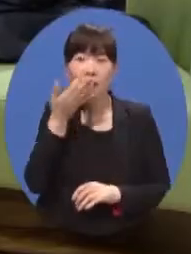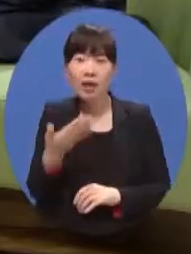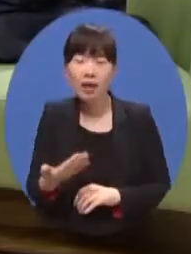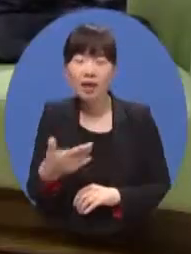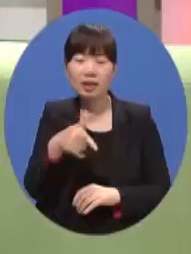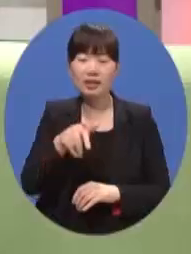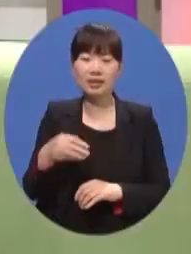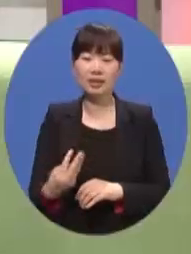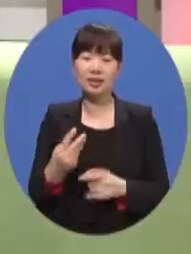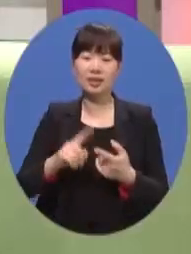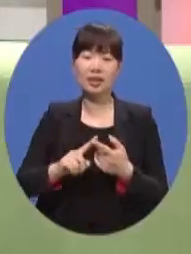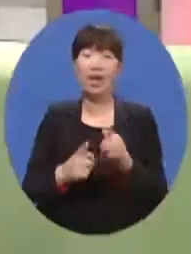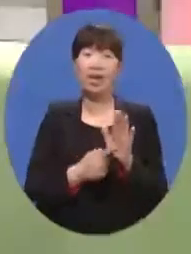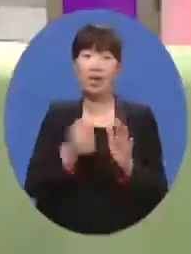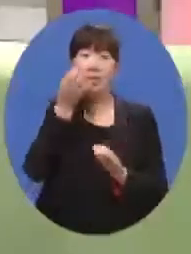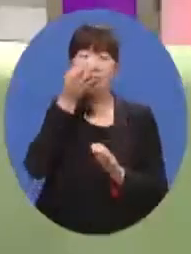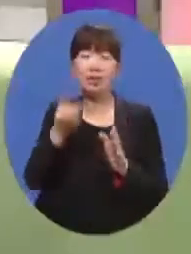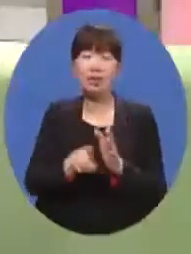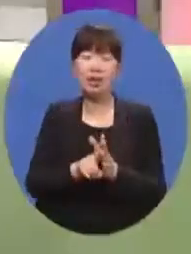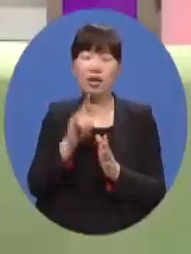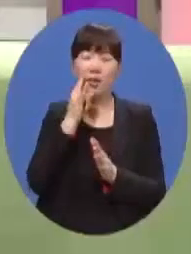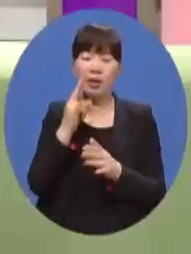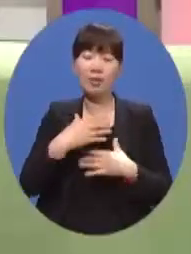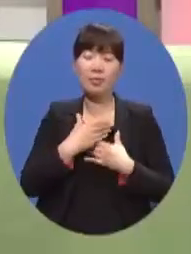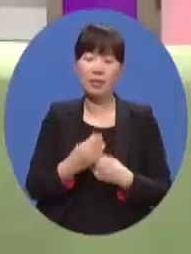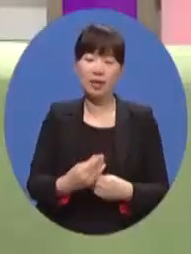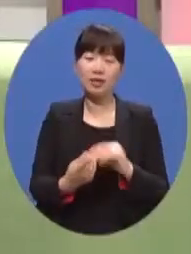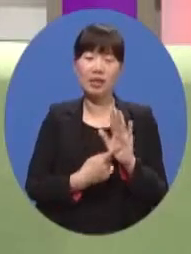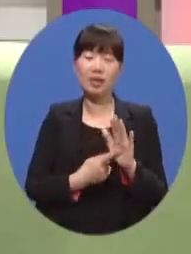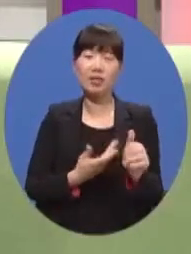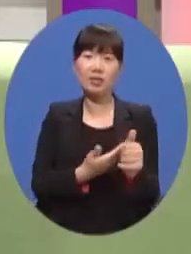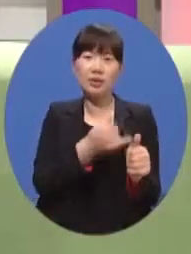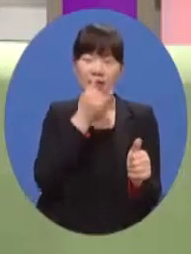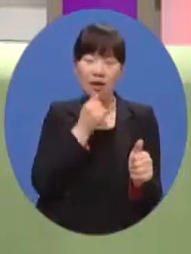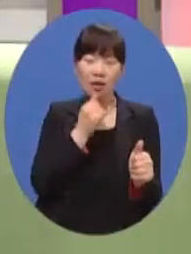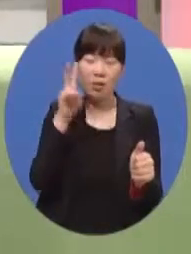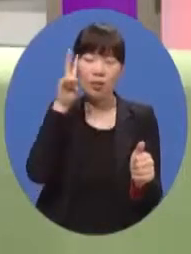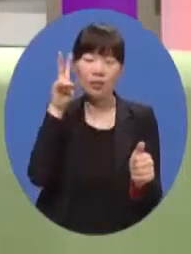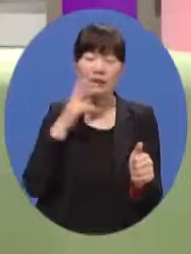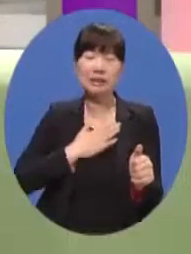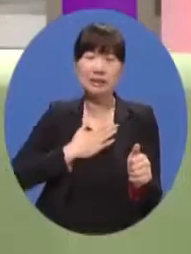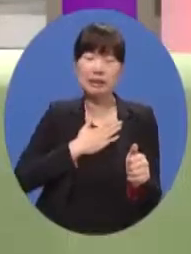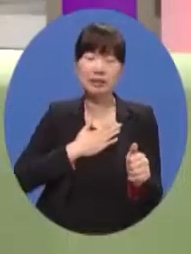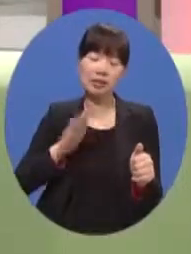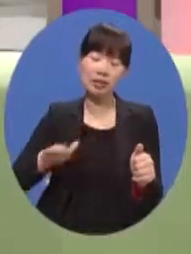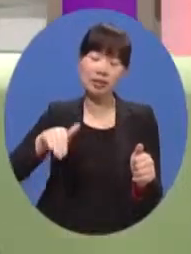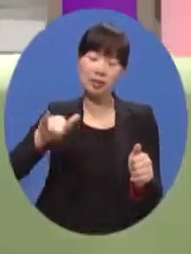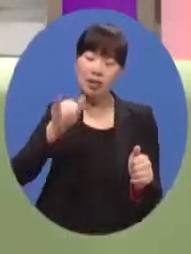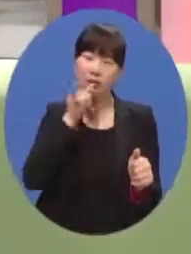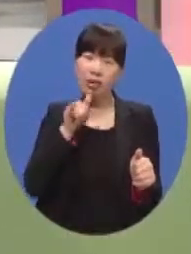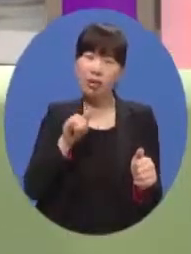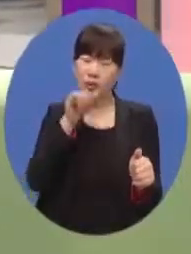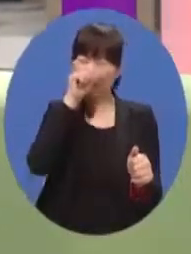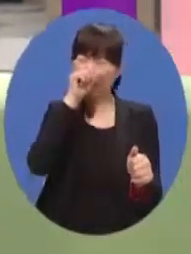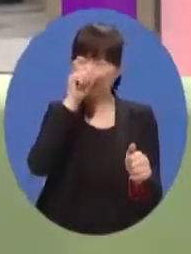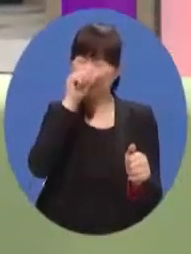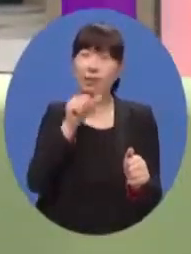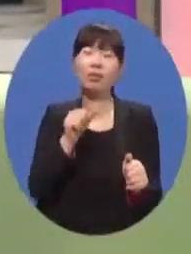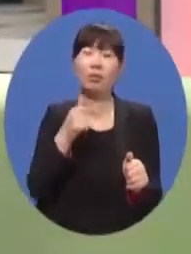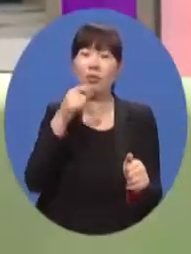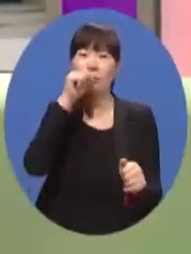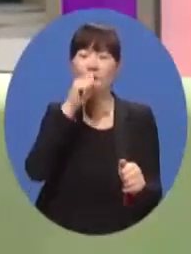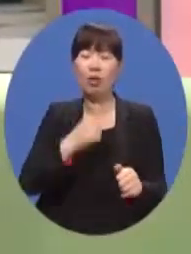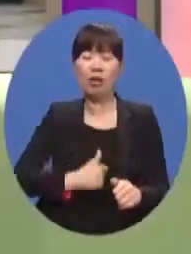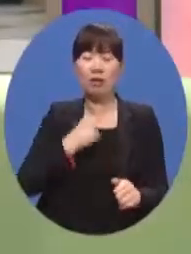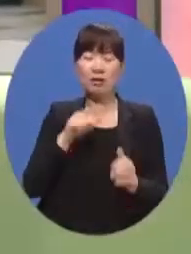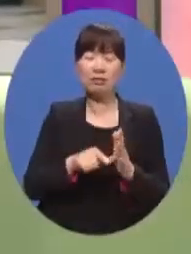기질에 대해서 알아볼 수 있는 게 여러 가지가 있는데 우선 엄마가 편리하게 알아볼 수가 있는 게 얘가 혹시 감정 기복이 있는가. 좋을 때 너무 좋고 화날 때 너무